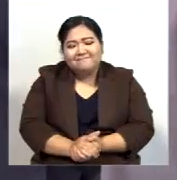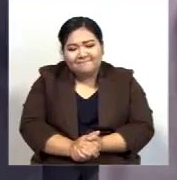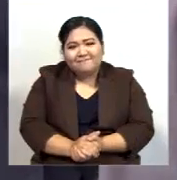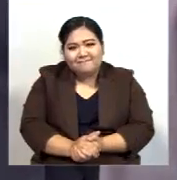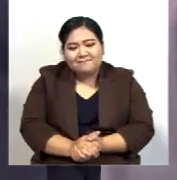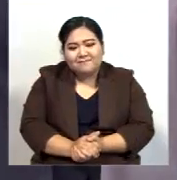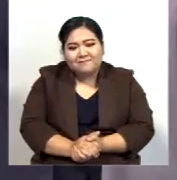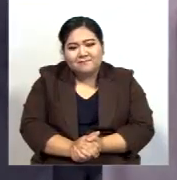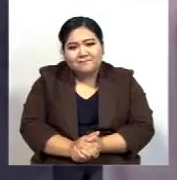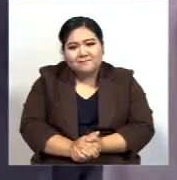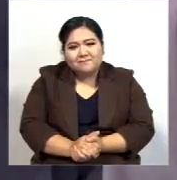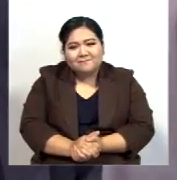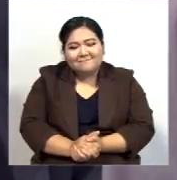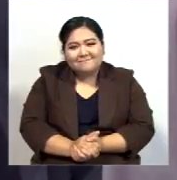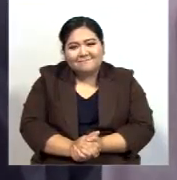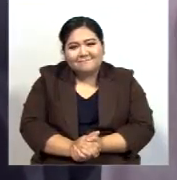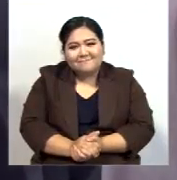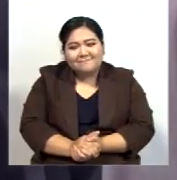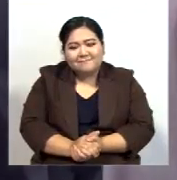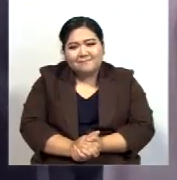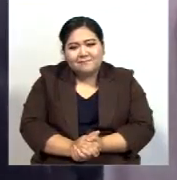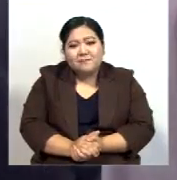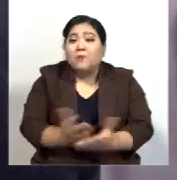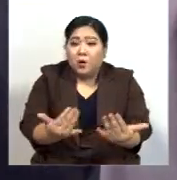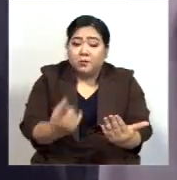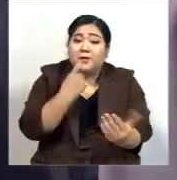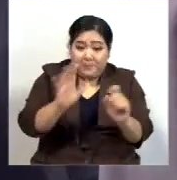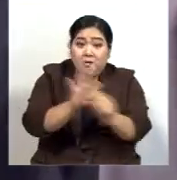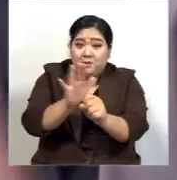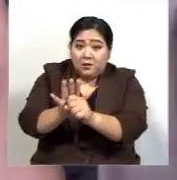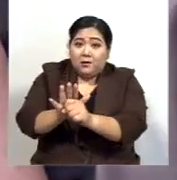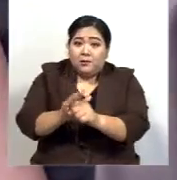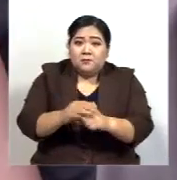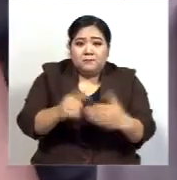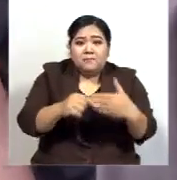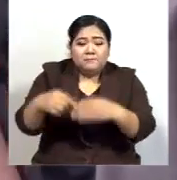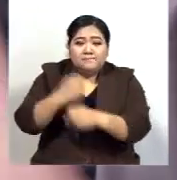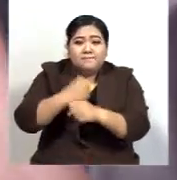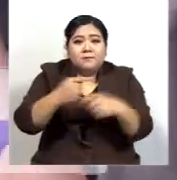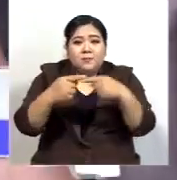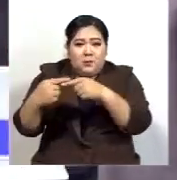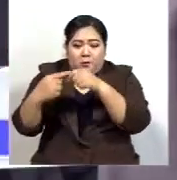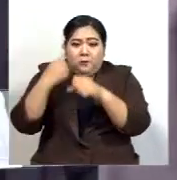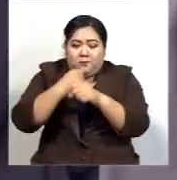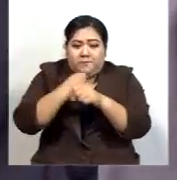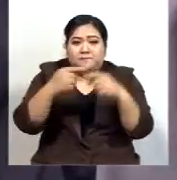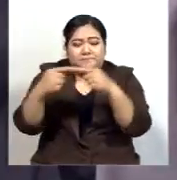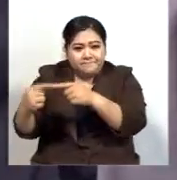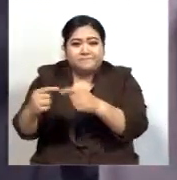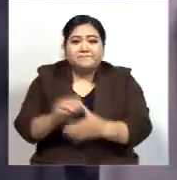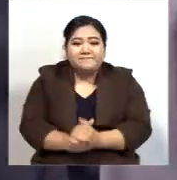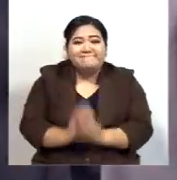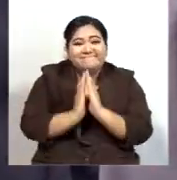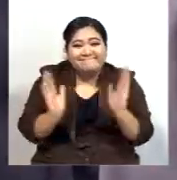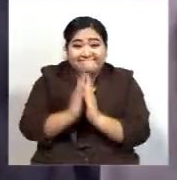ไหมครับ จับได้ที่ไหน ครับเอาเท่านี้ก่อนนะครับนะครับเดี๋ยวเจ้าหน้าที่จะได้ไปทำงานเดี๋ยวผมจะประชุมต่อขอบคุณทุกท่านนะ